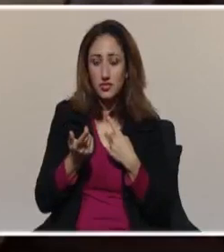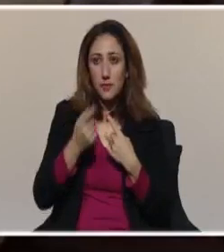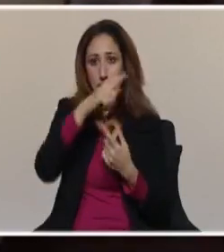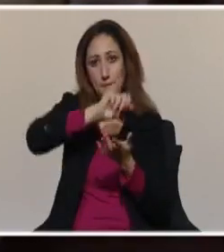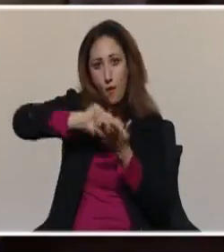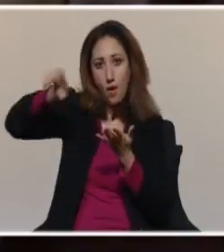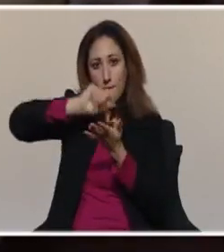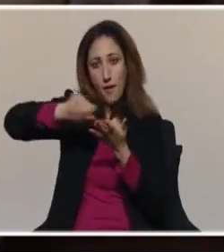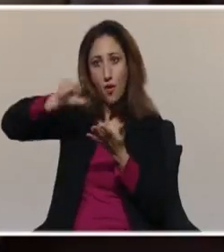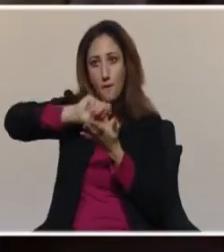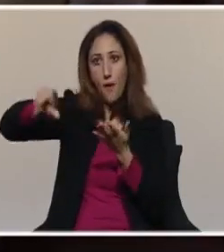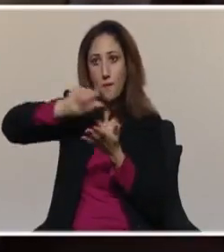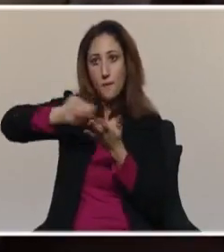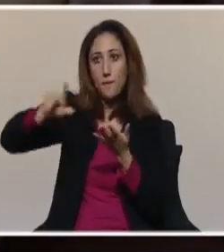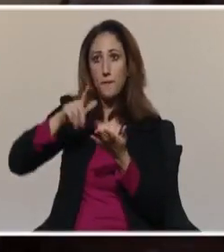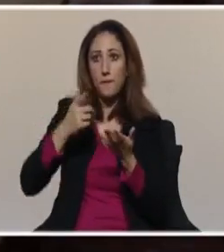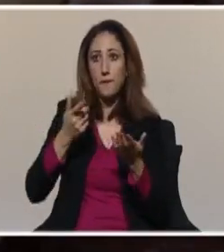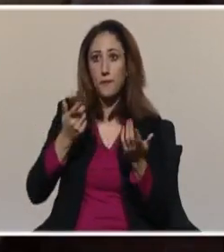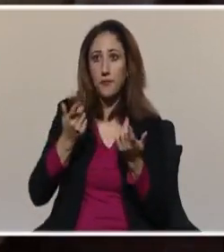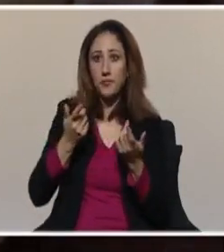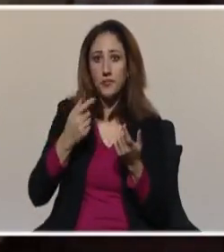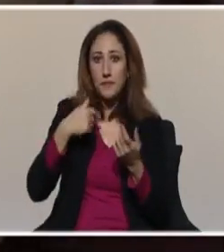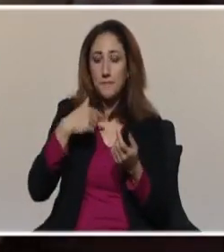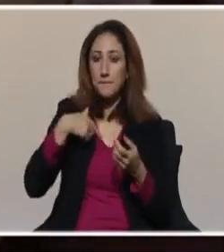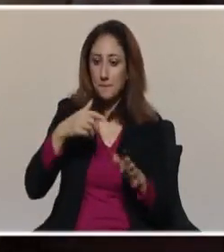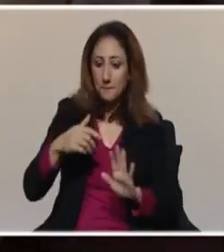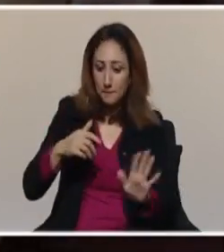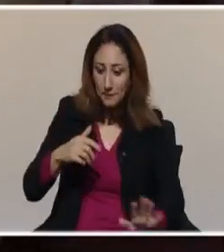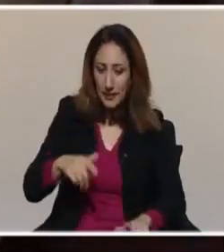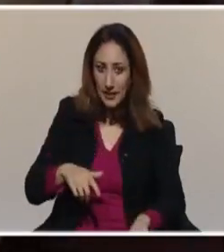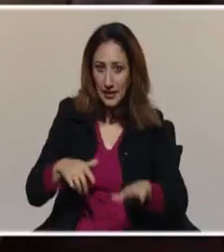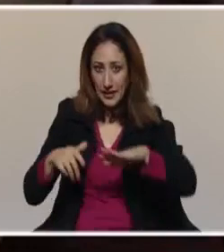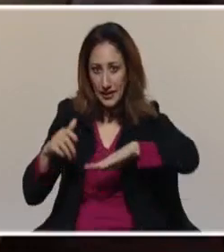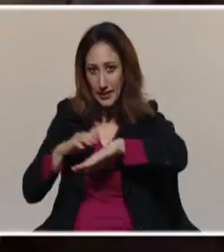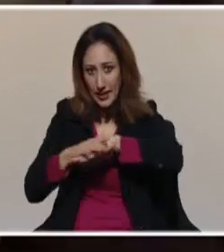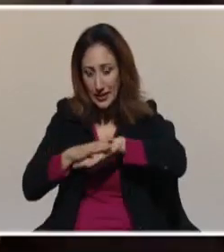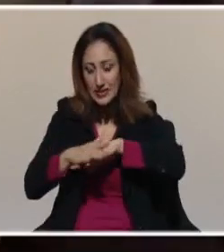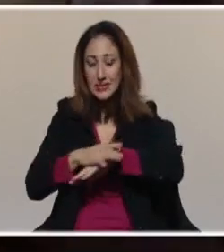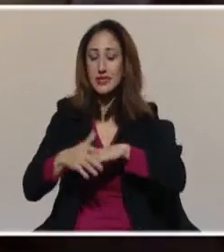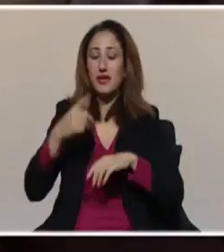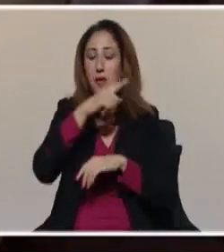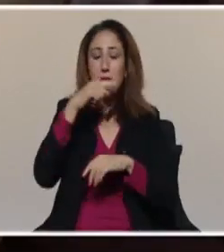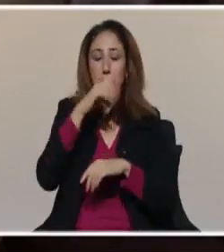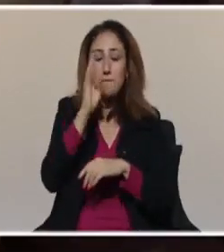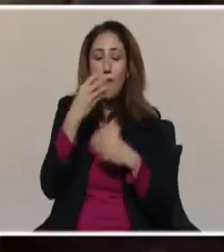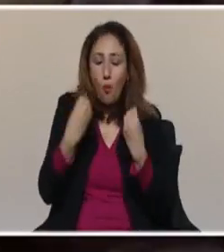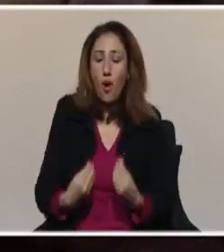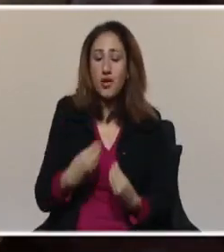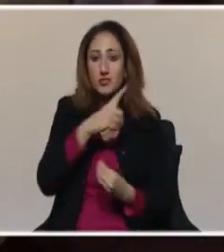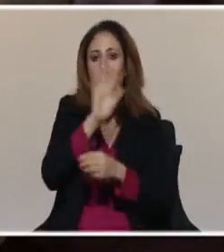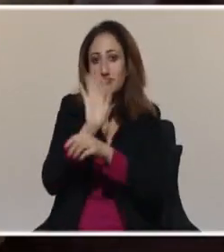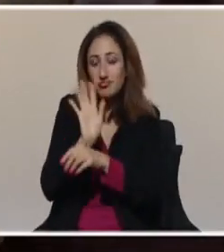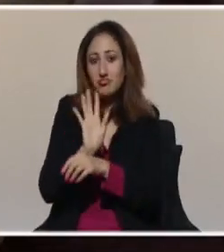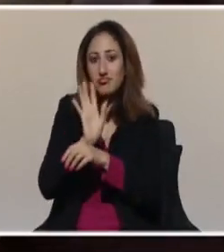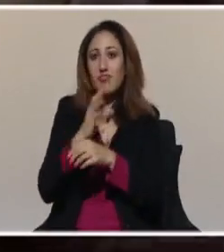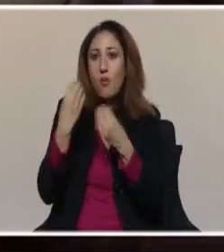الرسائل بتقول له فيها انت نسيت وانا بغسل لك رجلك. يعني ده دليل ان هما كانوا عايشين عيشه كويسه. طب برضو ايه المشكله اللي خلته قلبت